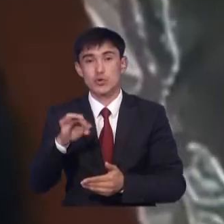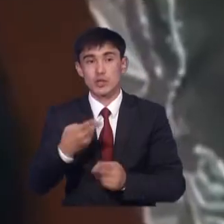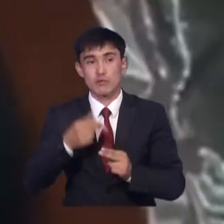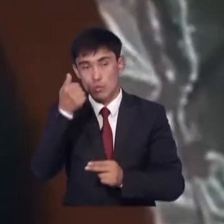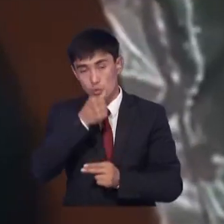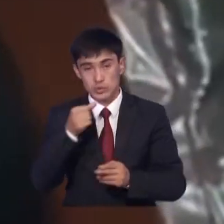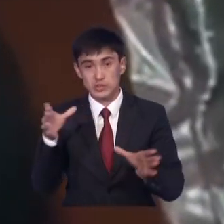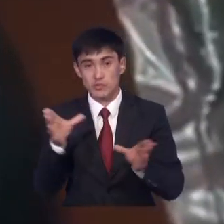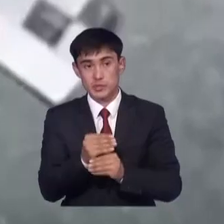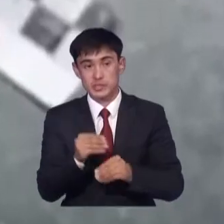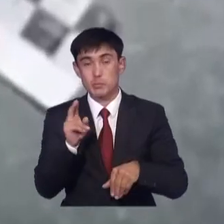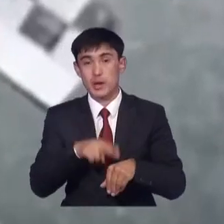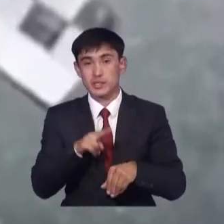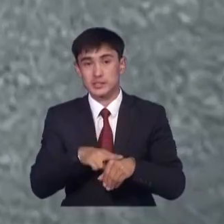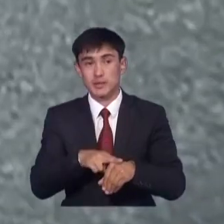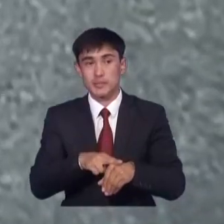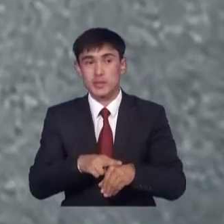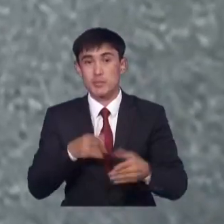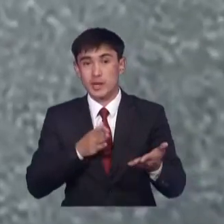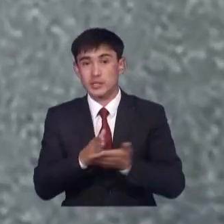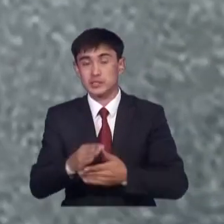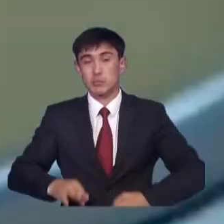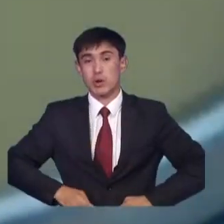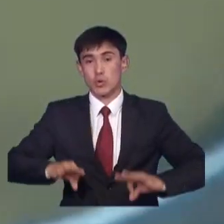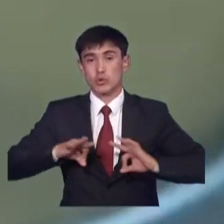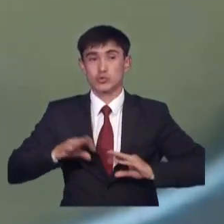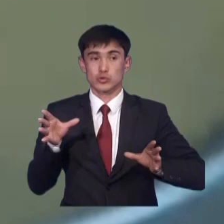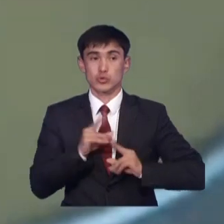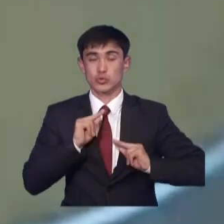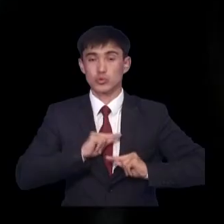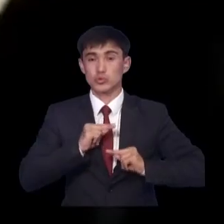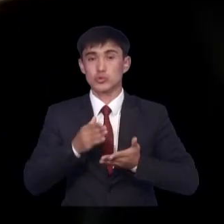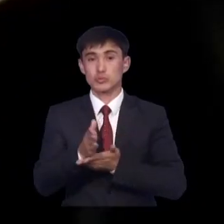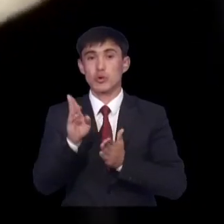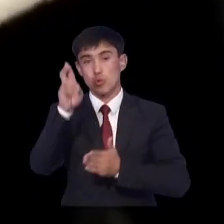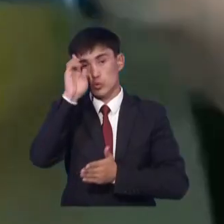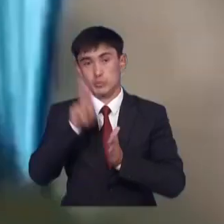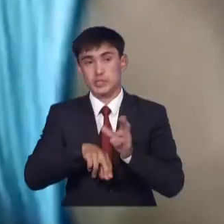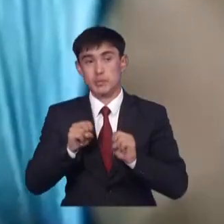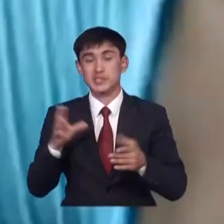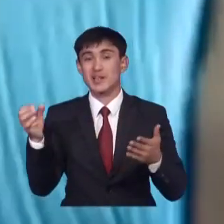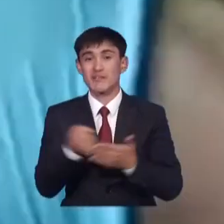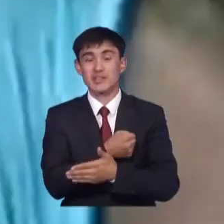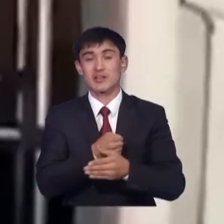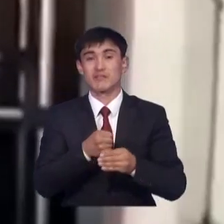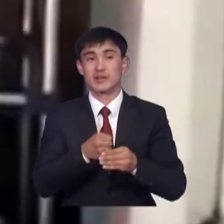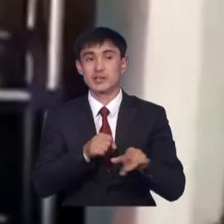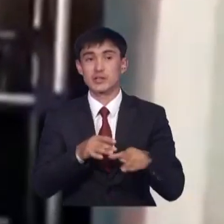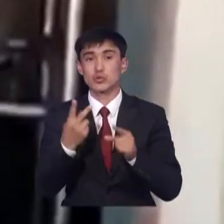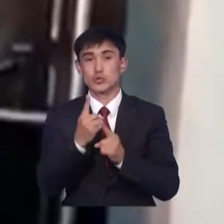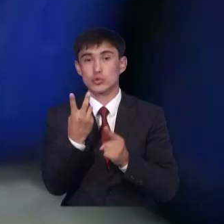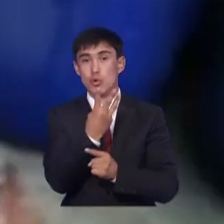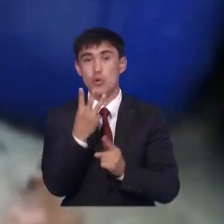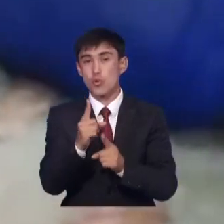текущего года совместно с полицией и при координации прокуратуры сотрудники службы госбезопасности ликвидировали деятельность трех